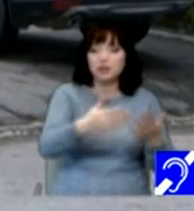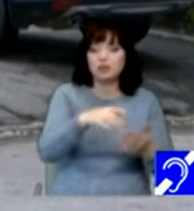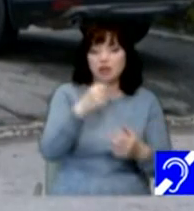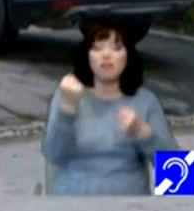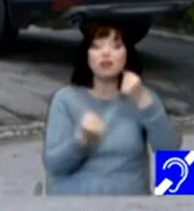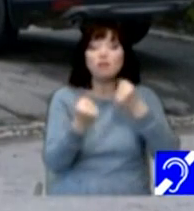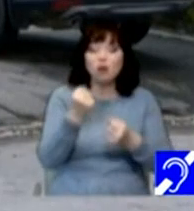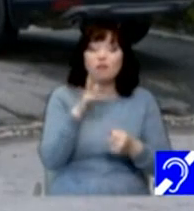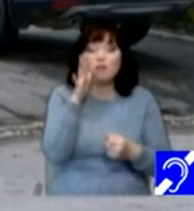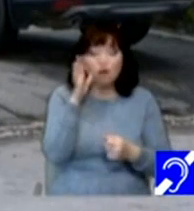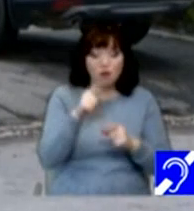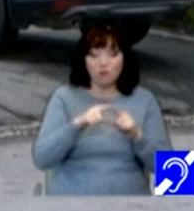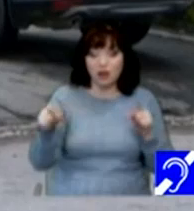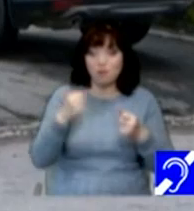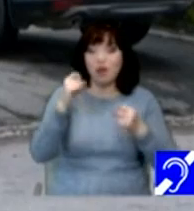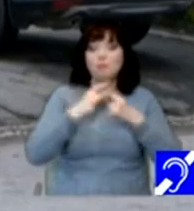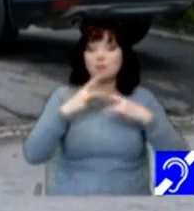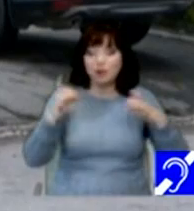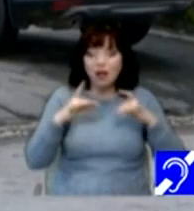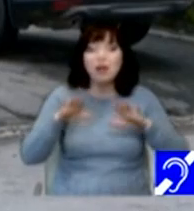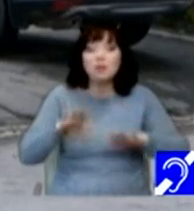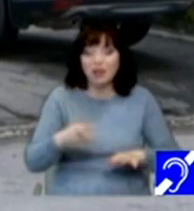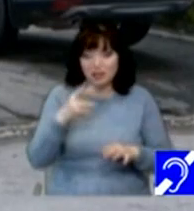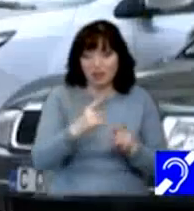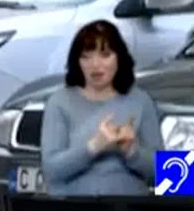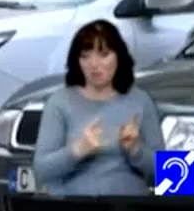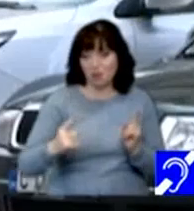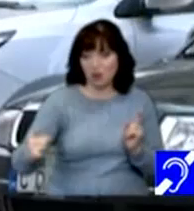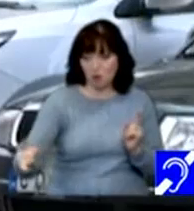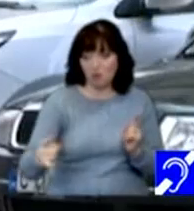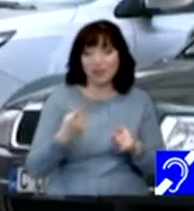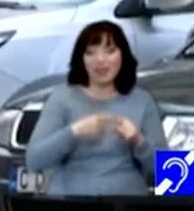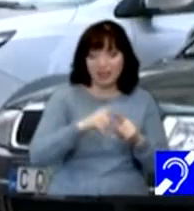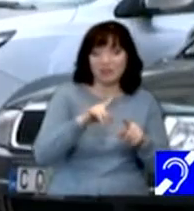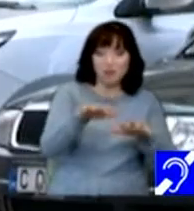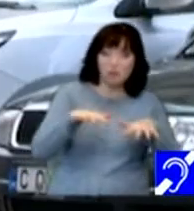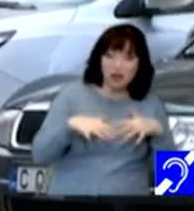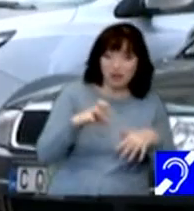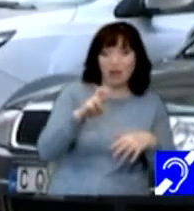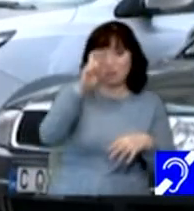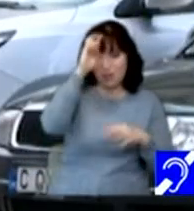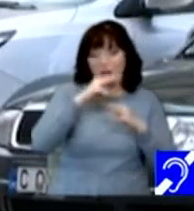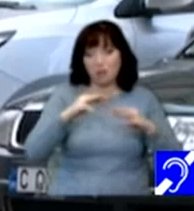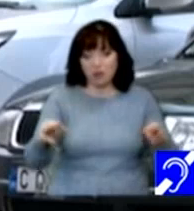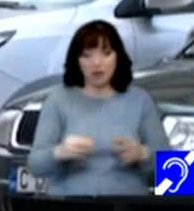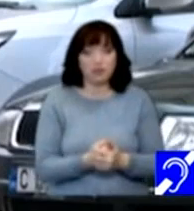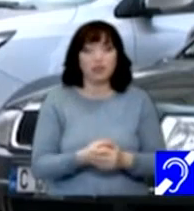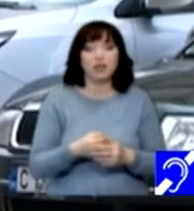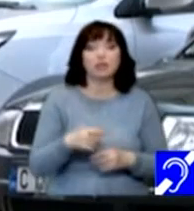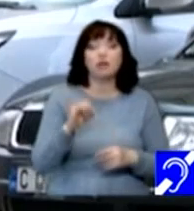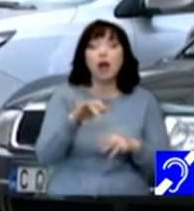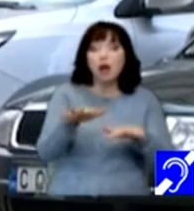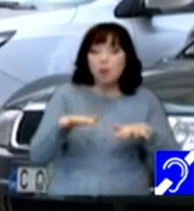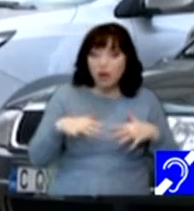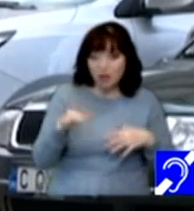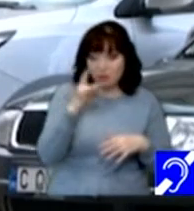în timpul sărbătorilor de iarnă locurile de parcare din fața celor două instituții centrale de stat. Serviciul de presă al